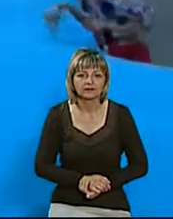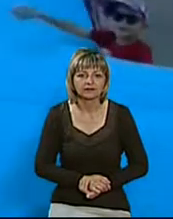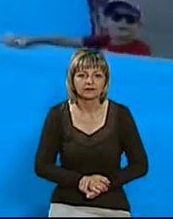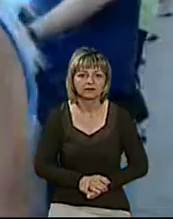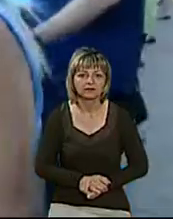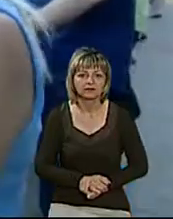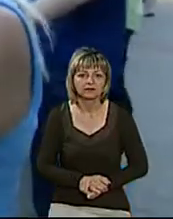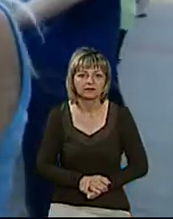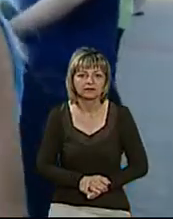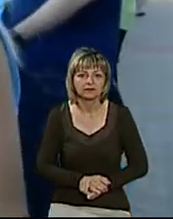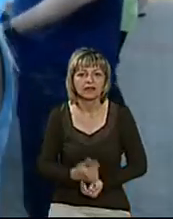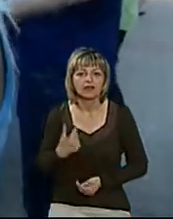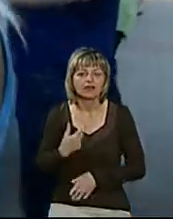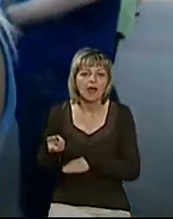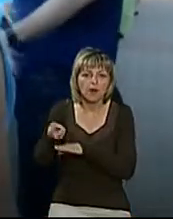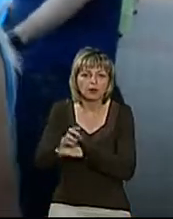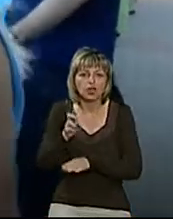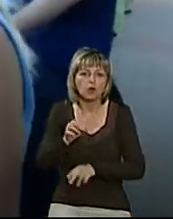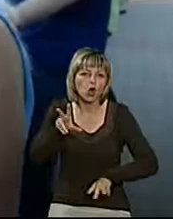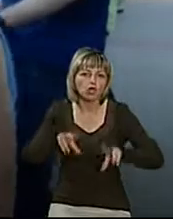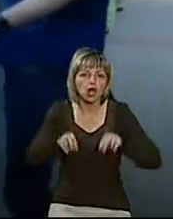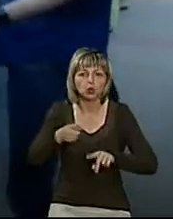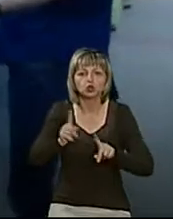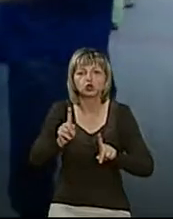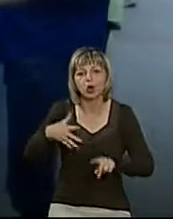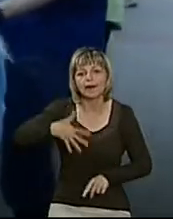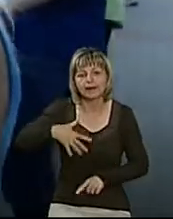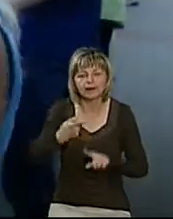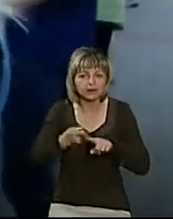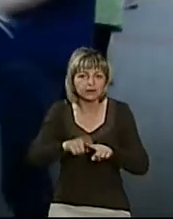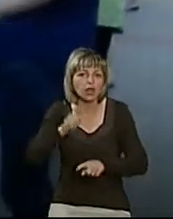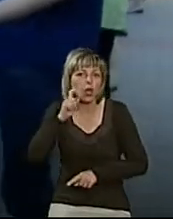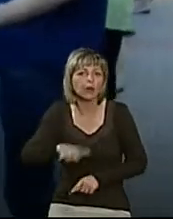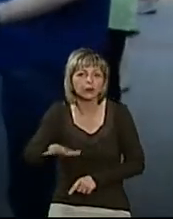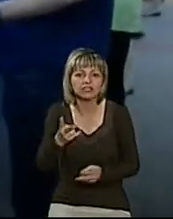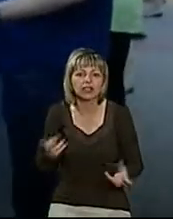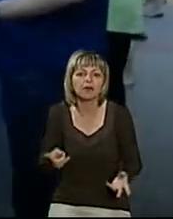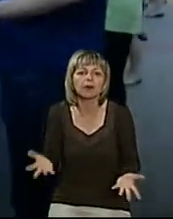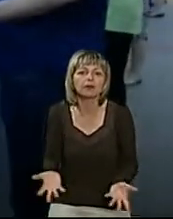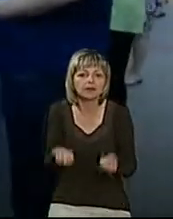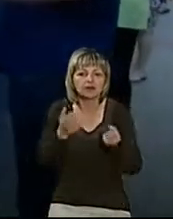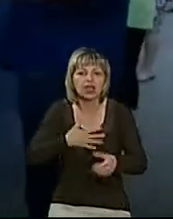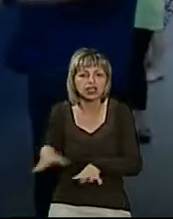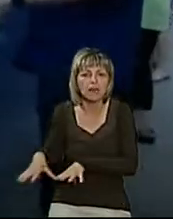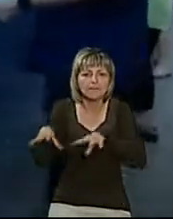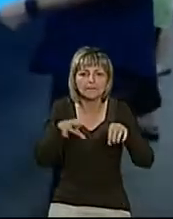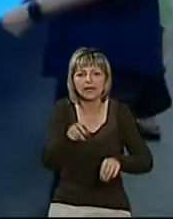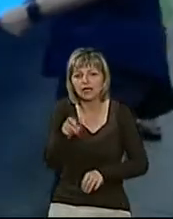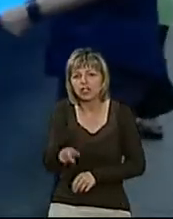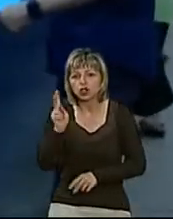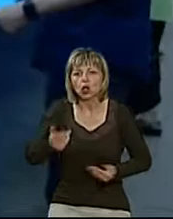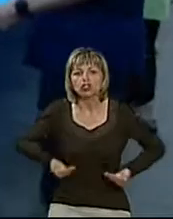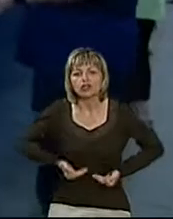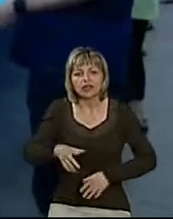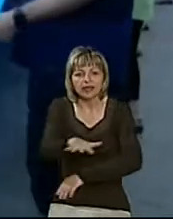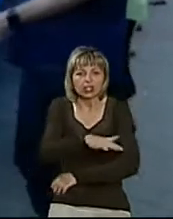кримсько-татарському народу! Я прийшла, бо рахую, що Крим – це Україна, і нам важливо підтримати наших переселенців, які живуть на території